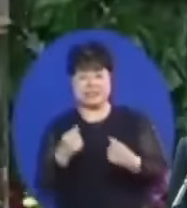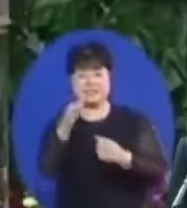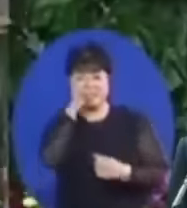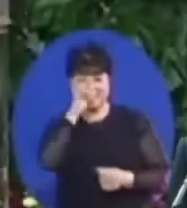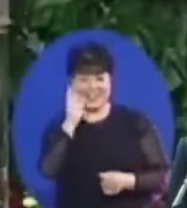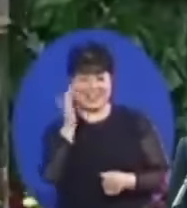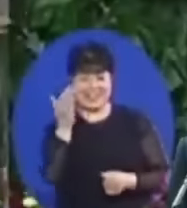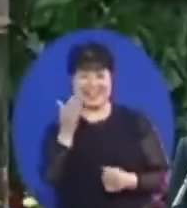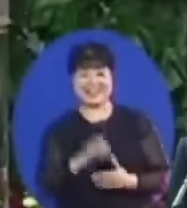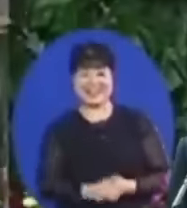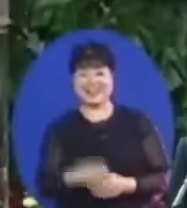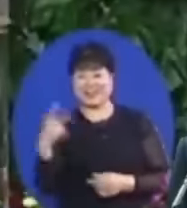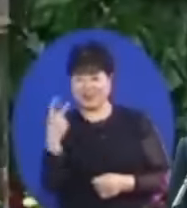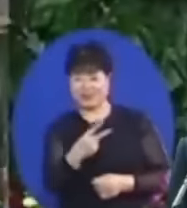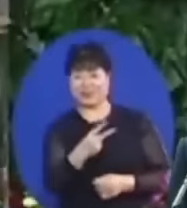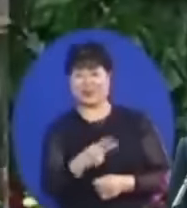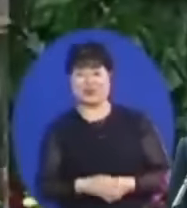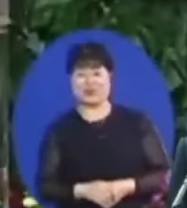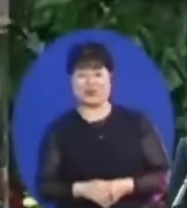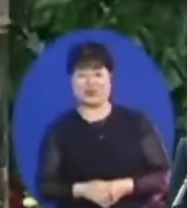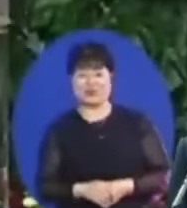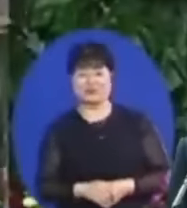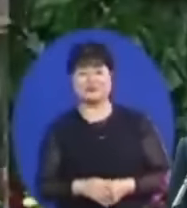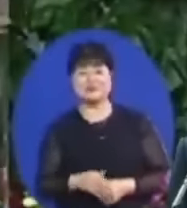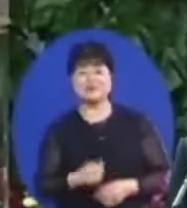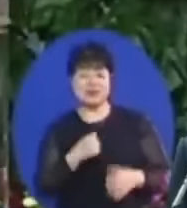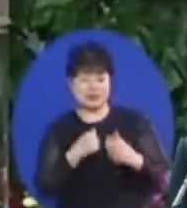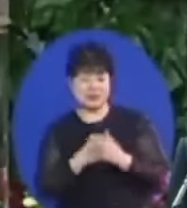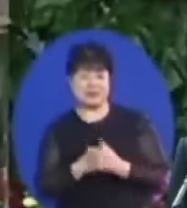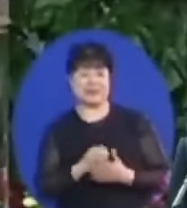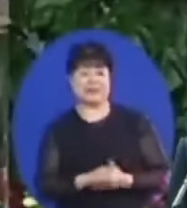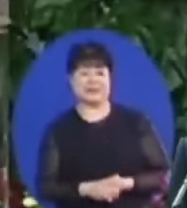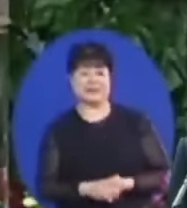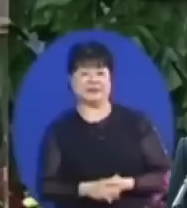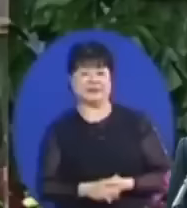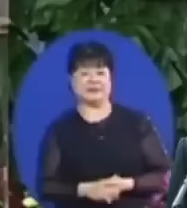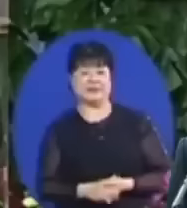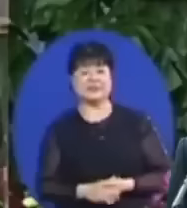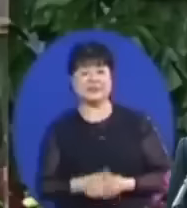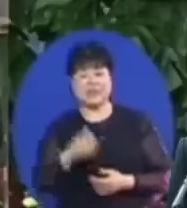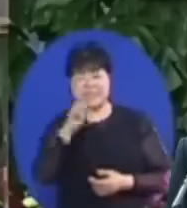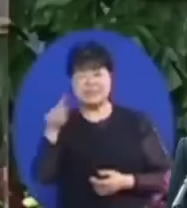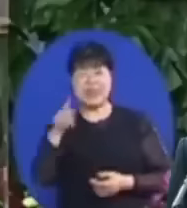되고 또 주연줄이 있어야 됩니다. 이러므로 디메오는